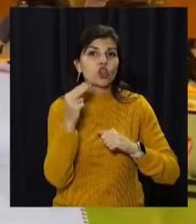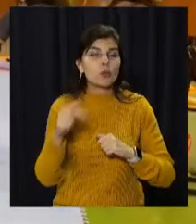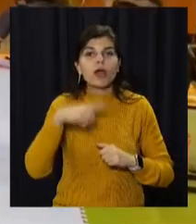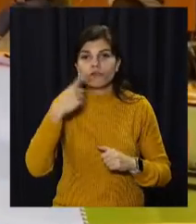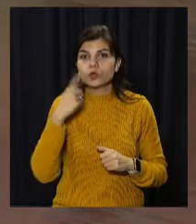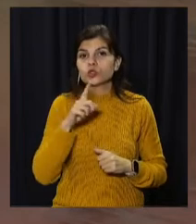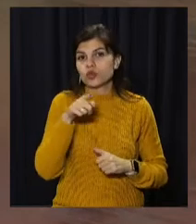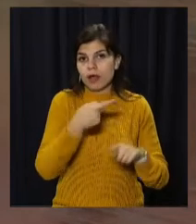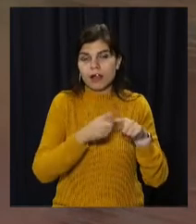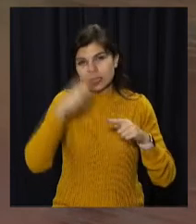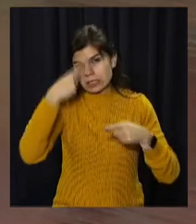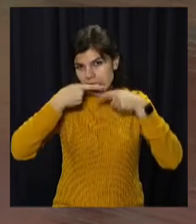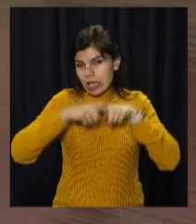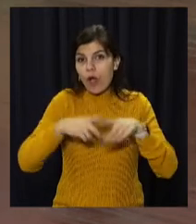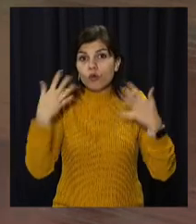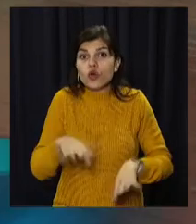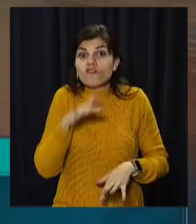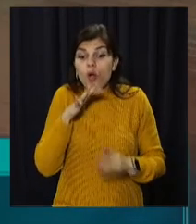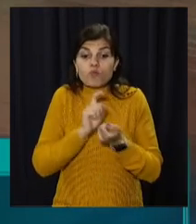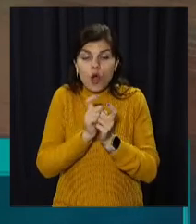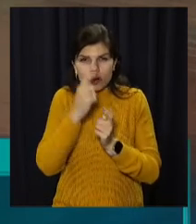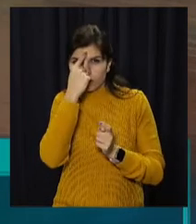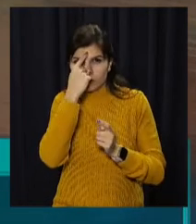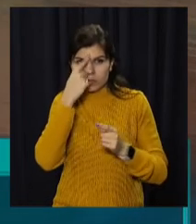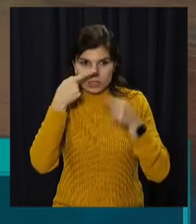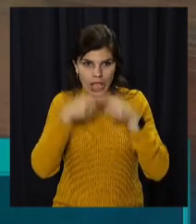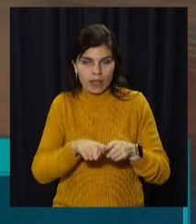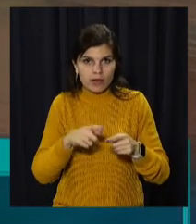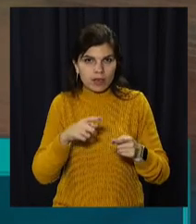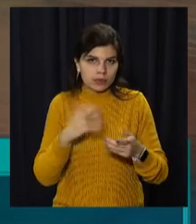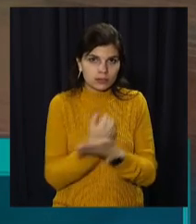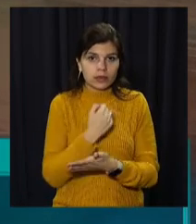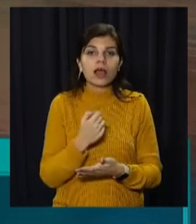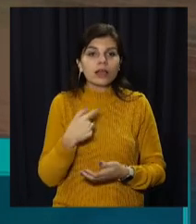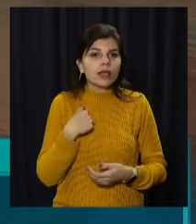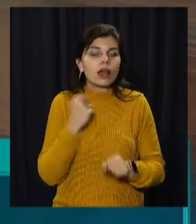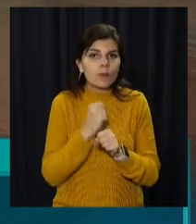самого бою. Я працював, як я завжди працюю.